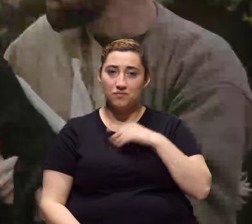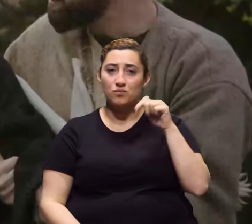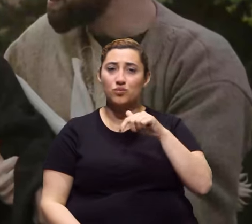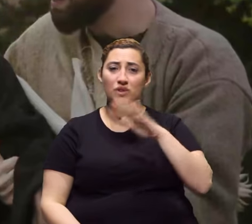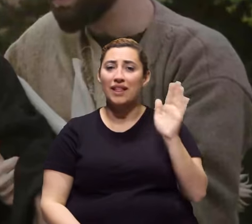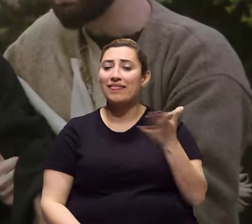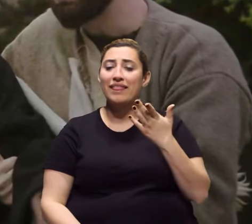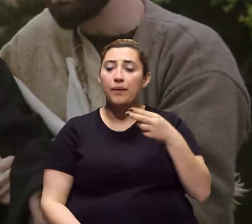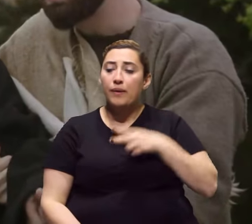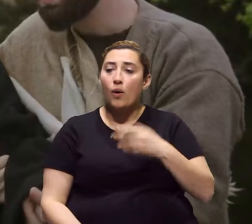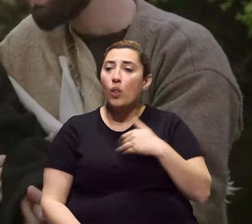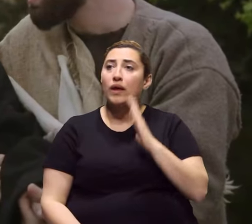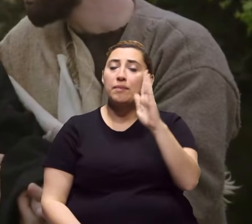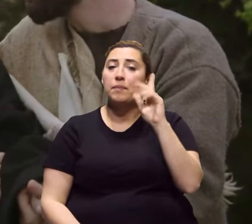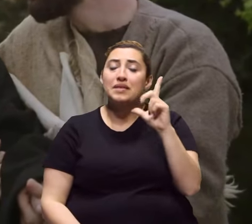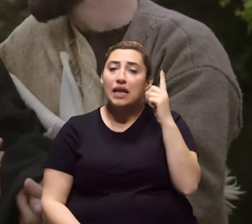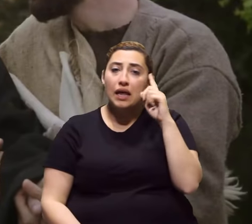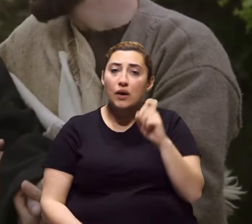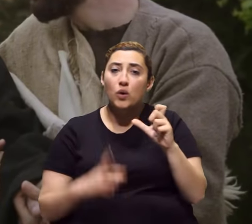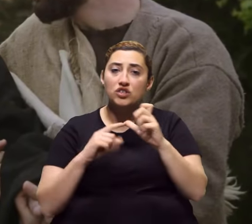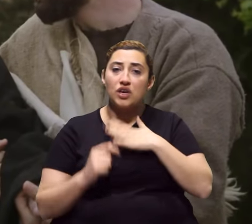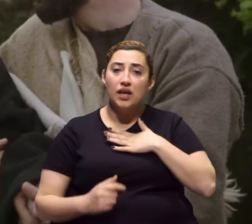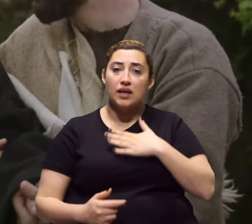Buradan nice bir istikametten devam ederiz Şeyh'im.